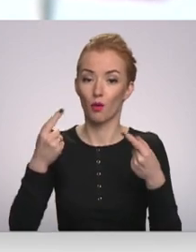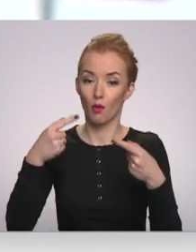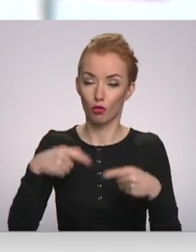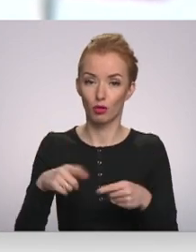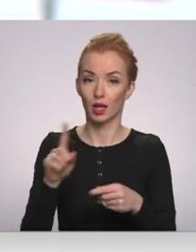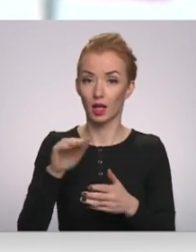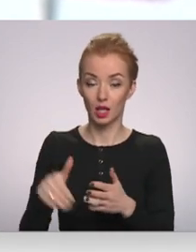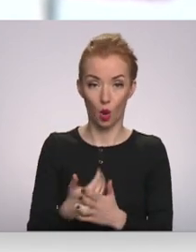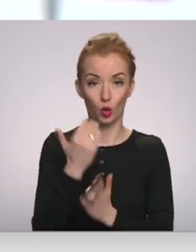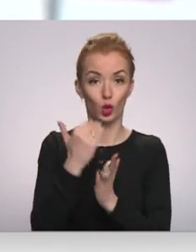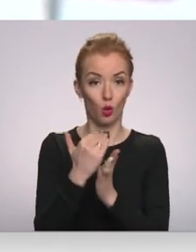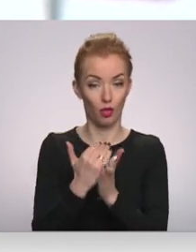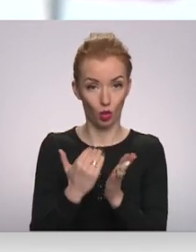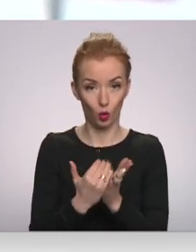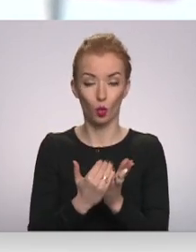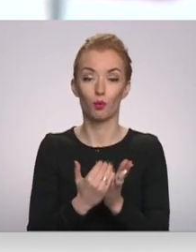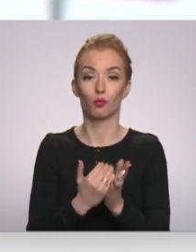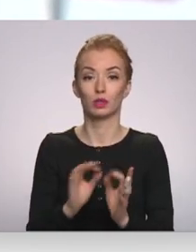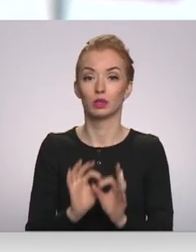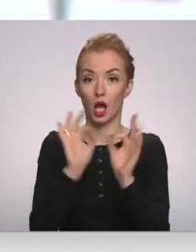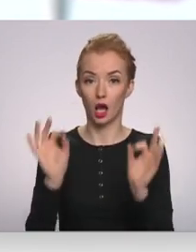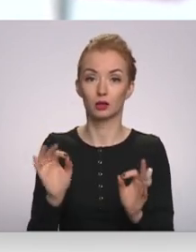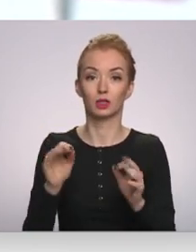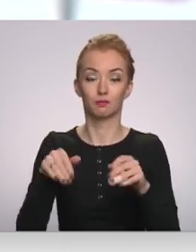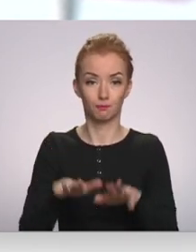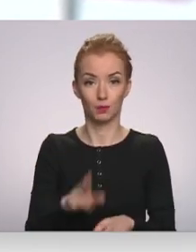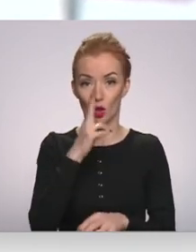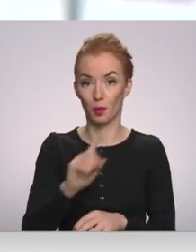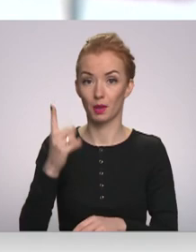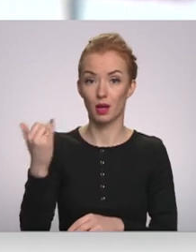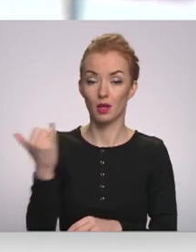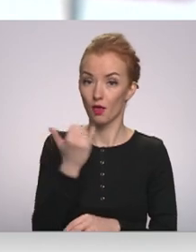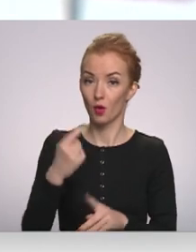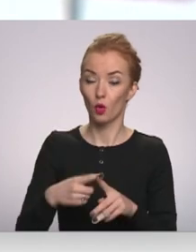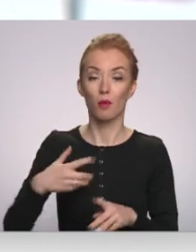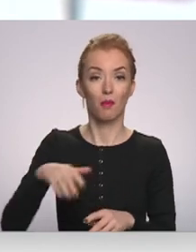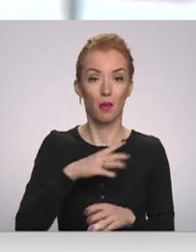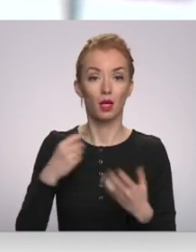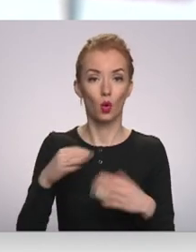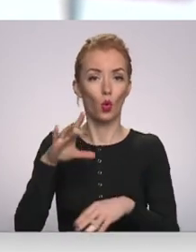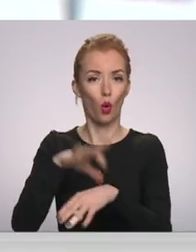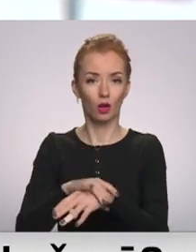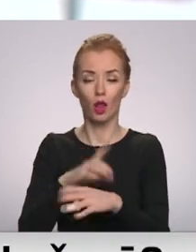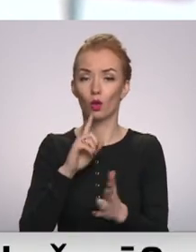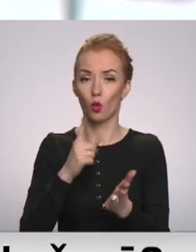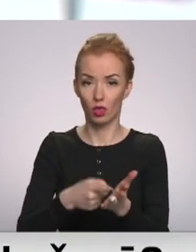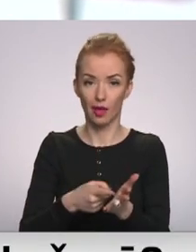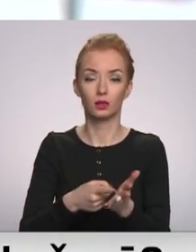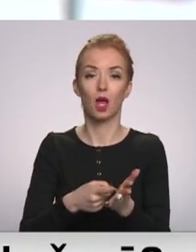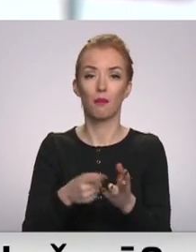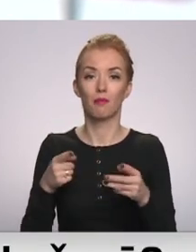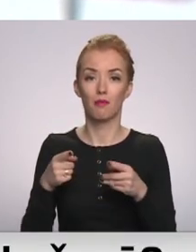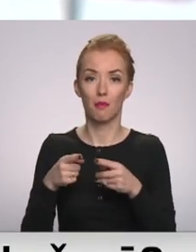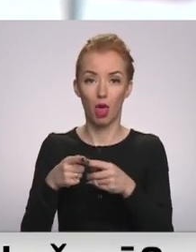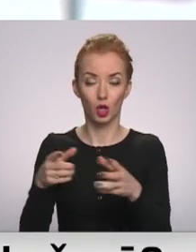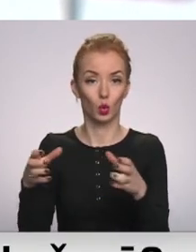jaunie saistošie noteikumi, kuri stāsies spēkā 1. Janvāri, kurā jau mēs jau konkrēti noteicām konkrēti